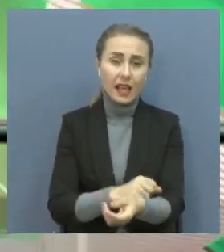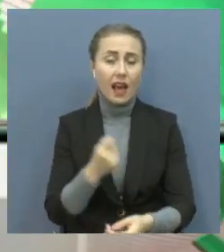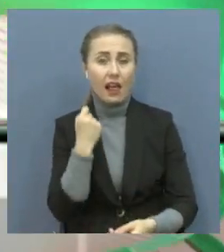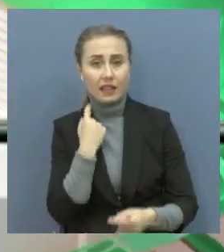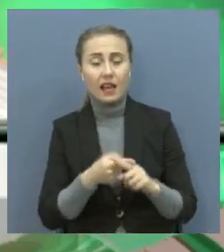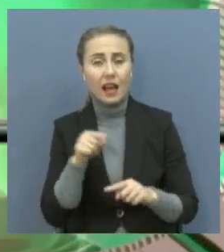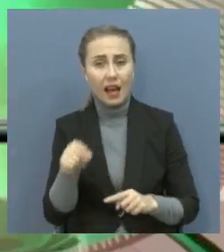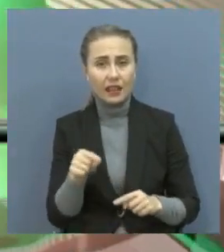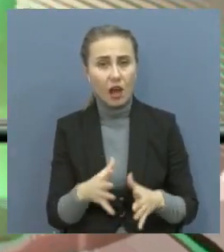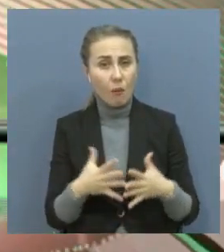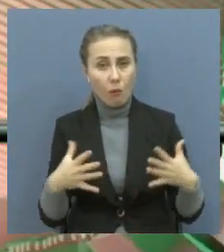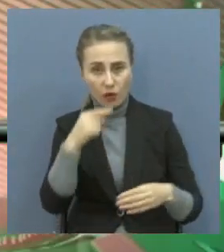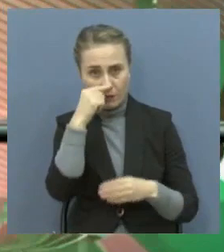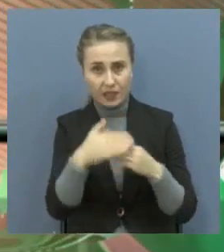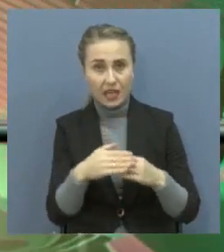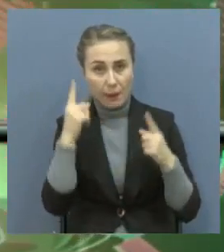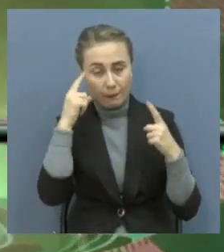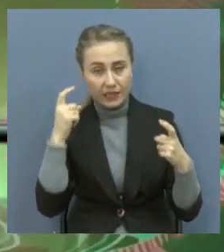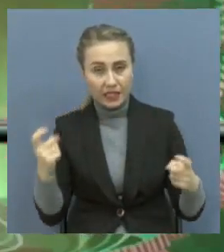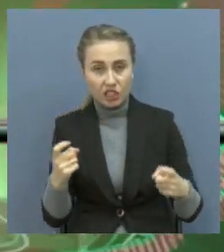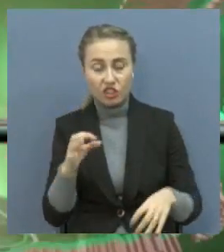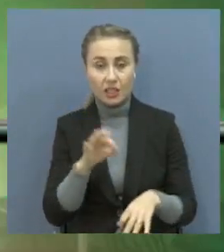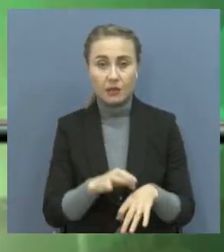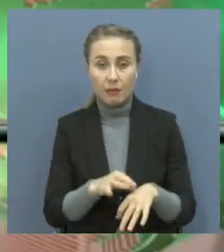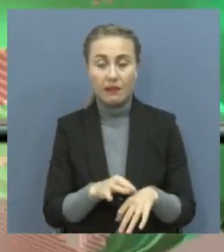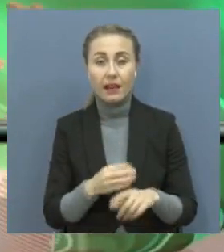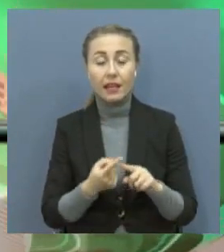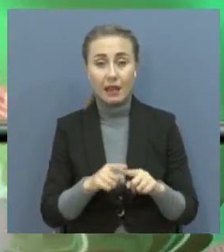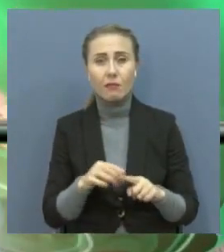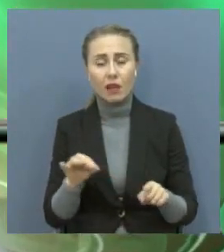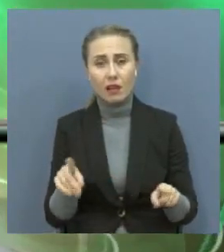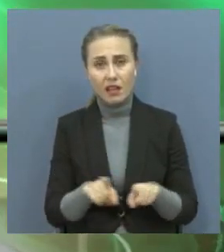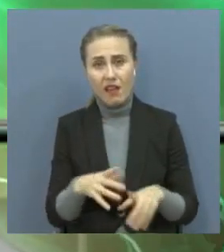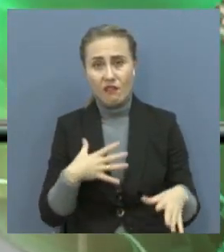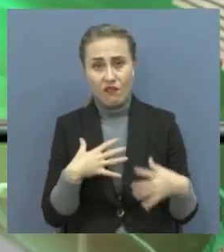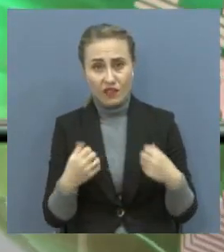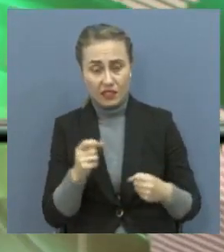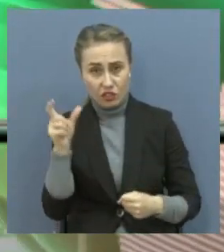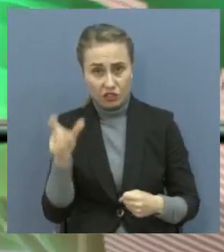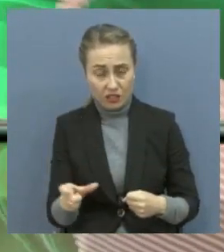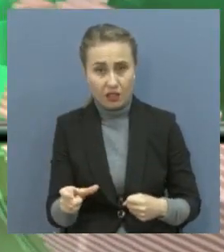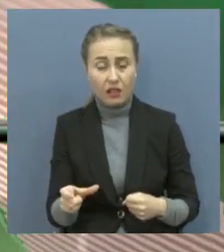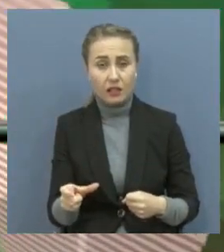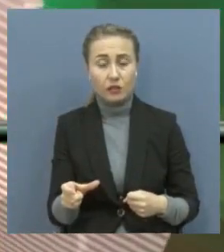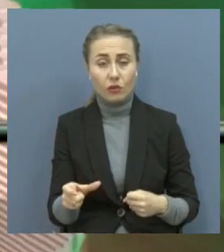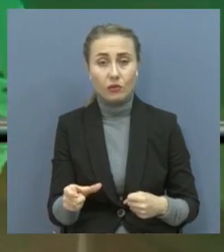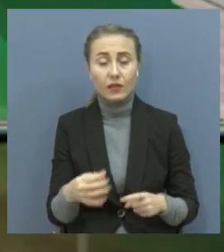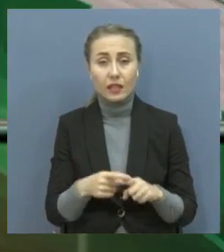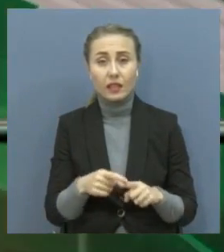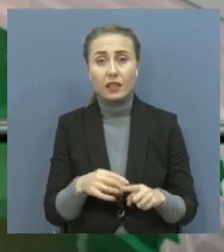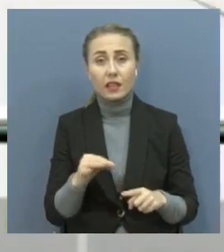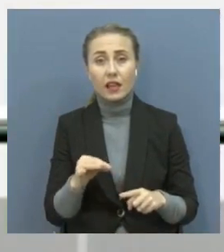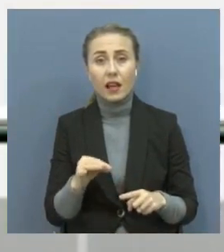алкоголизма, она более близка к психическим заболеваниям. И вроде как физически человек абсолютно здоров, а